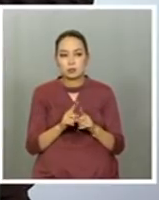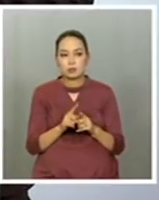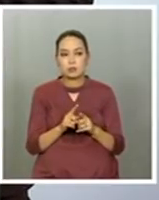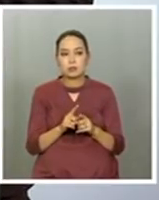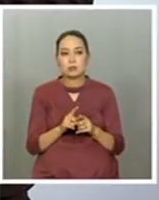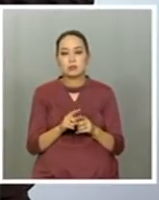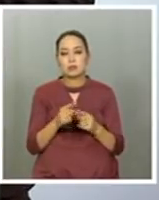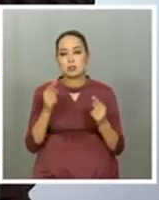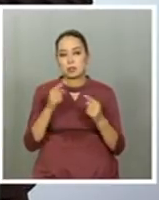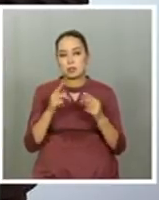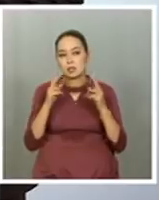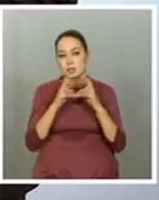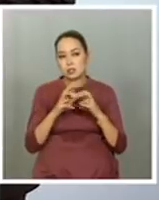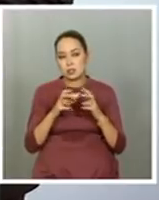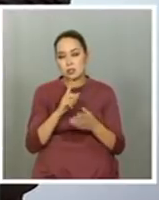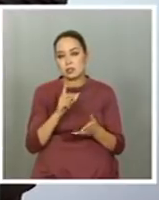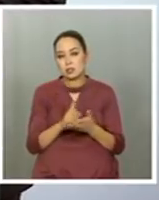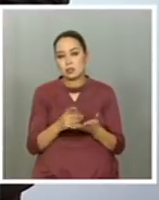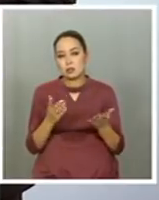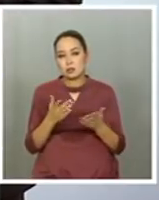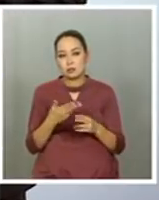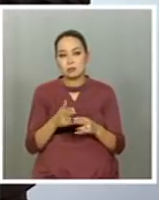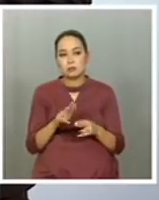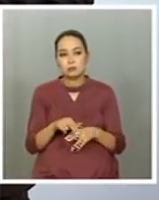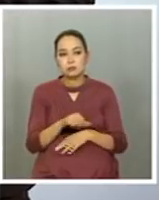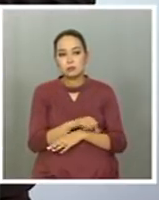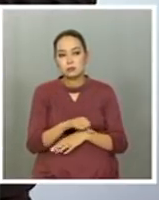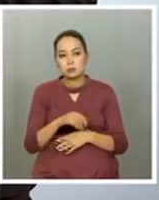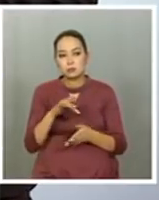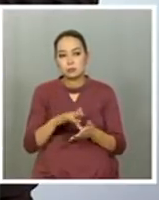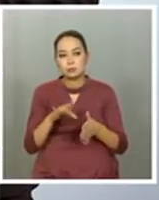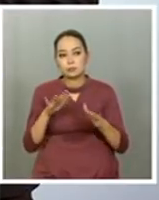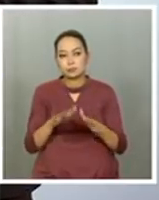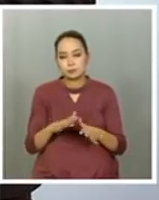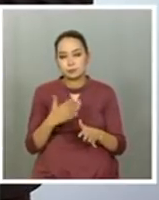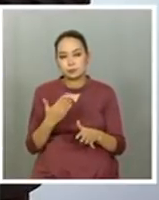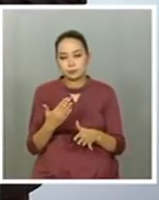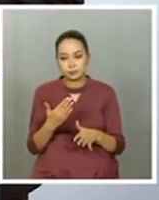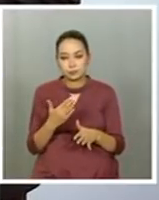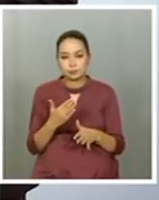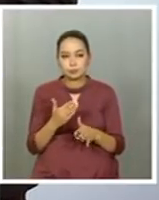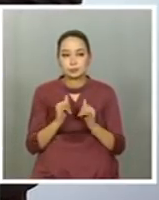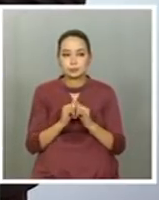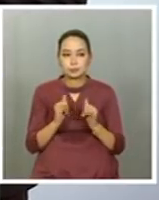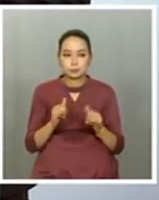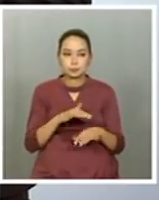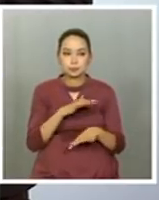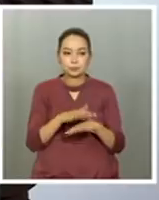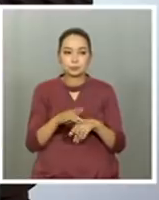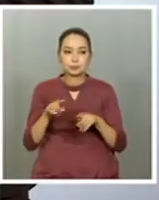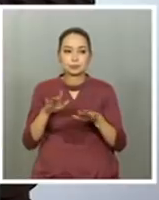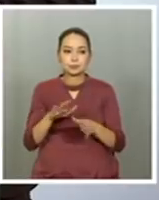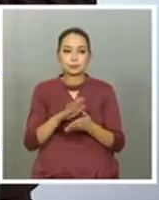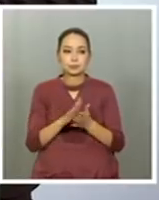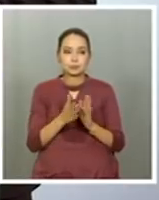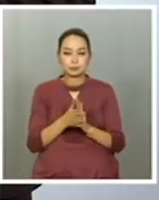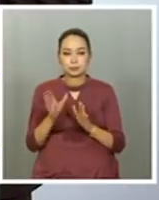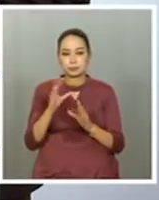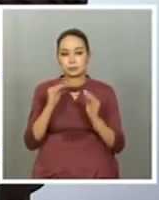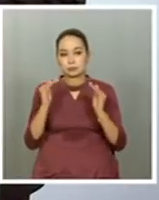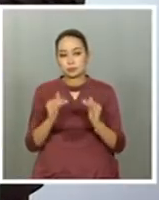Ол қандай тәуекелдер болуы мүмкін? Ол сыртқы ортаның әлсіреуі болуы мүмкін, немесе банк секторындағы жағдайдың төмендеуі болуы